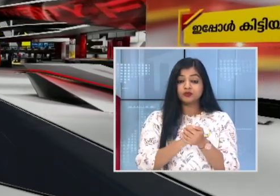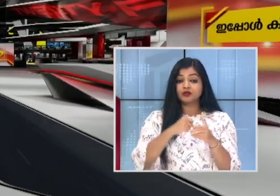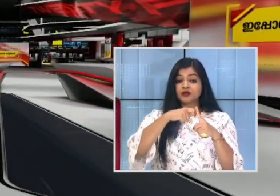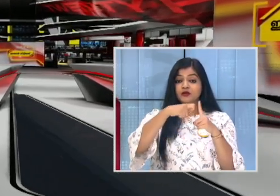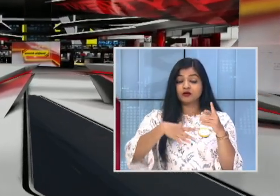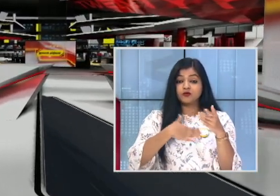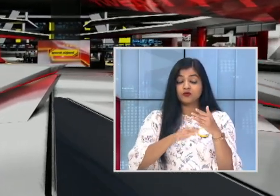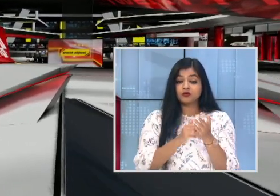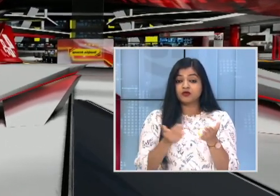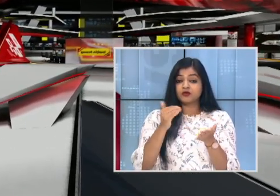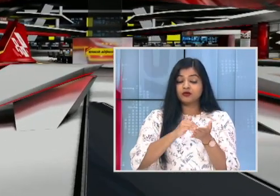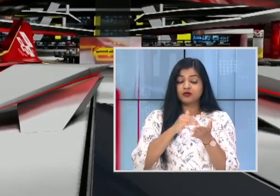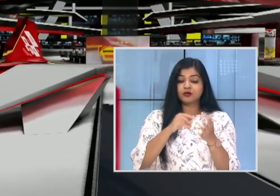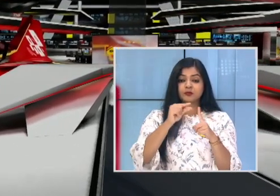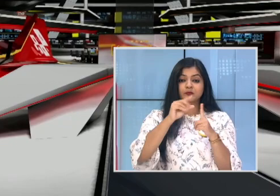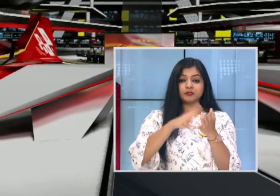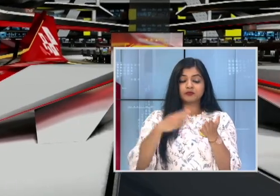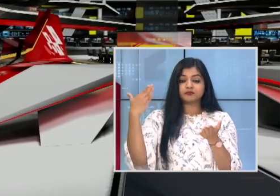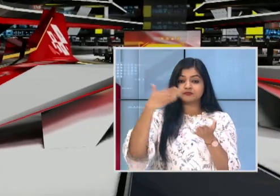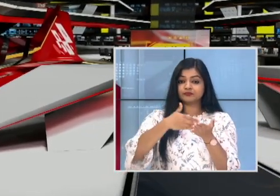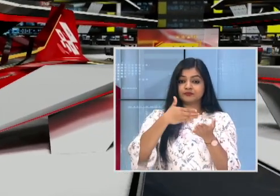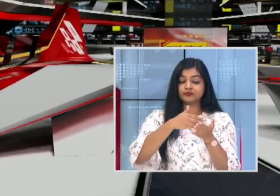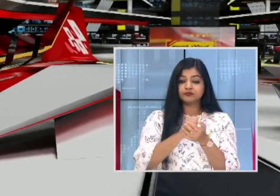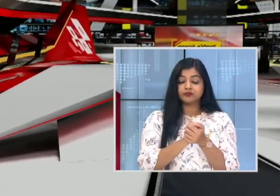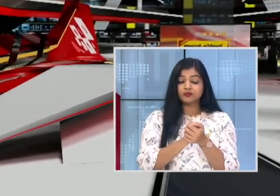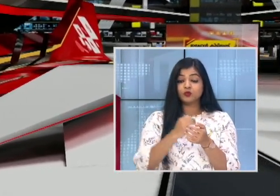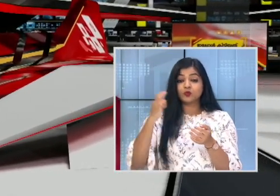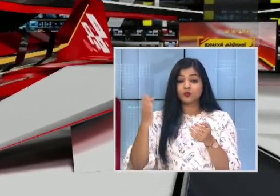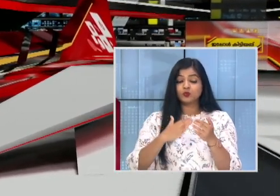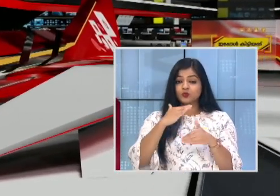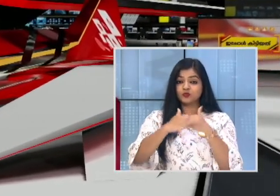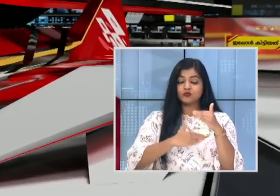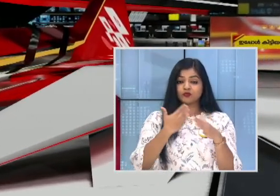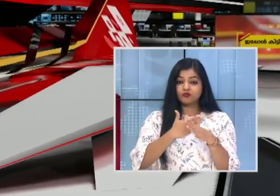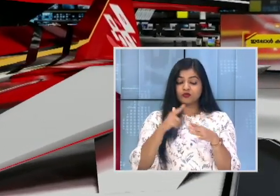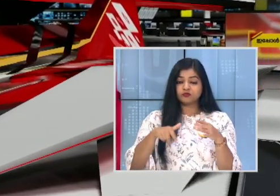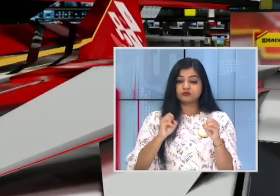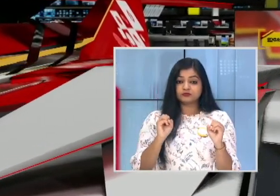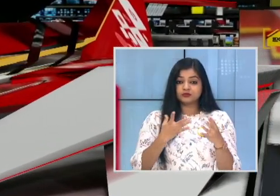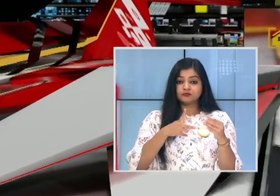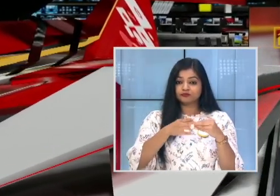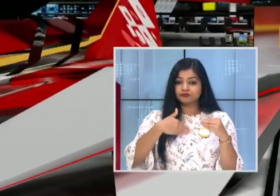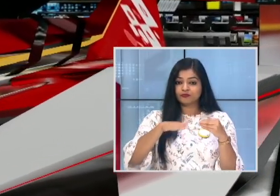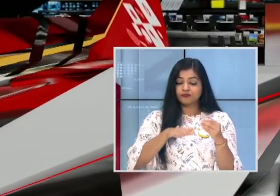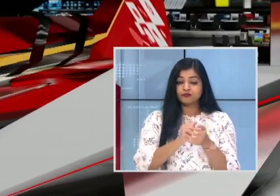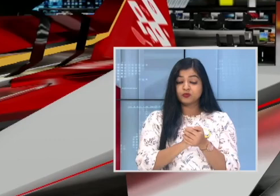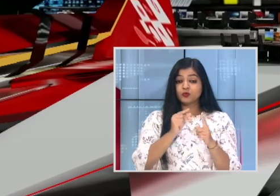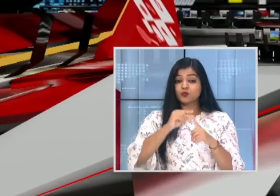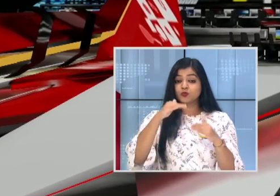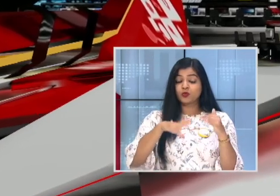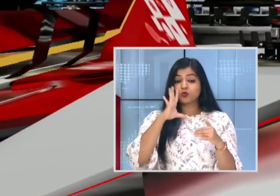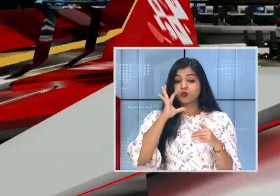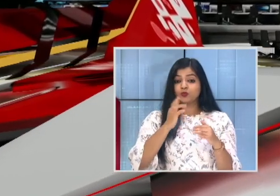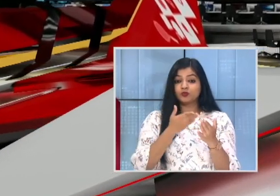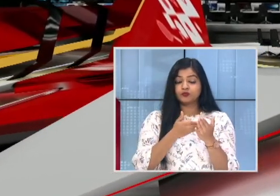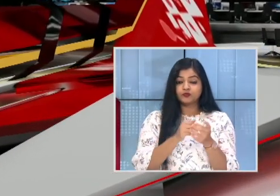കേരളത്തിൽ തുടർച്ചയായി പ്രധാനമന്ത്രി എത്തുന്നു, പുതിയ വികസന പദ്ധതികൾ അവയ്ക്ക് തുടക്കമിടുന്നു. ഇതെല്ലാം തന്നെ വലിയ രാഷ്ട്രീയ പ്രാധാന്യം